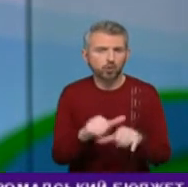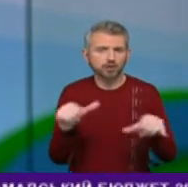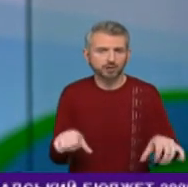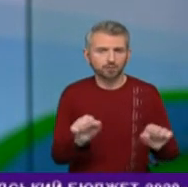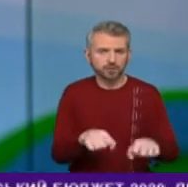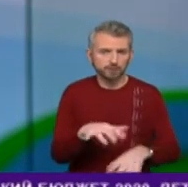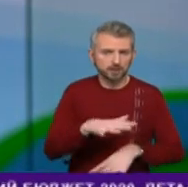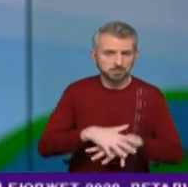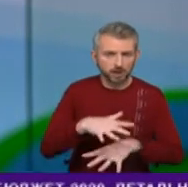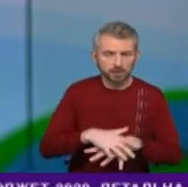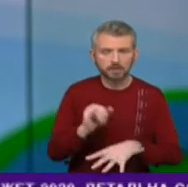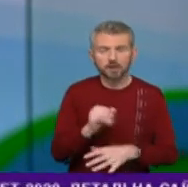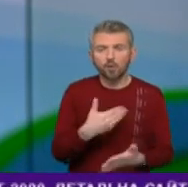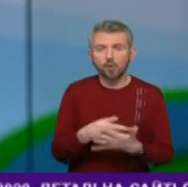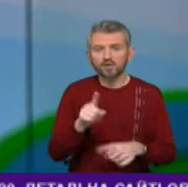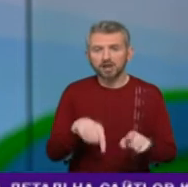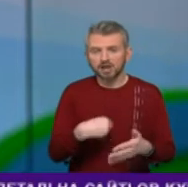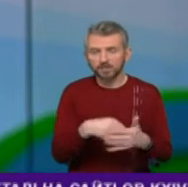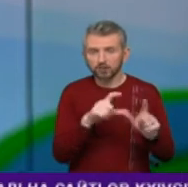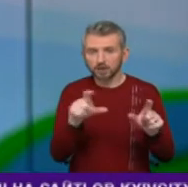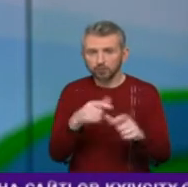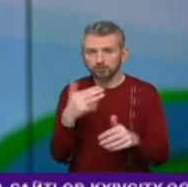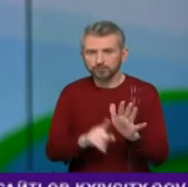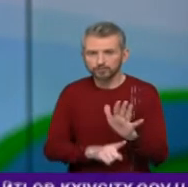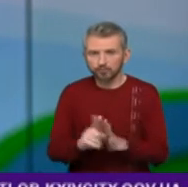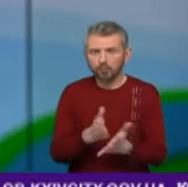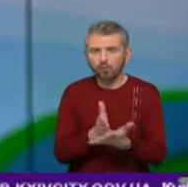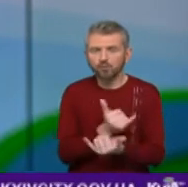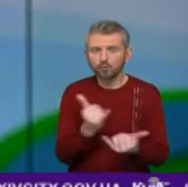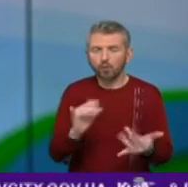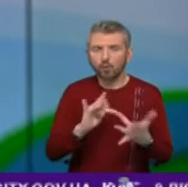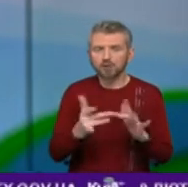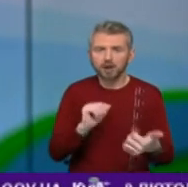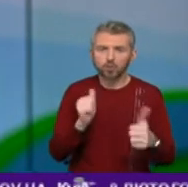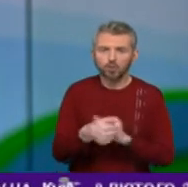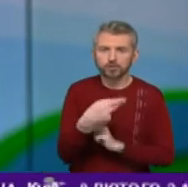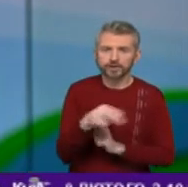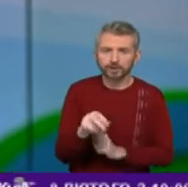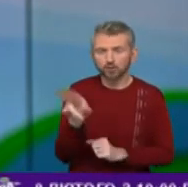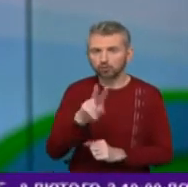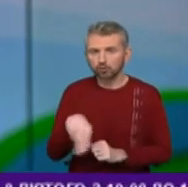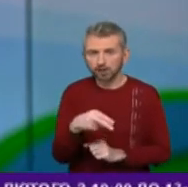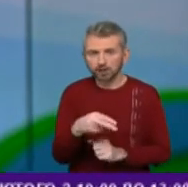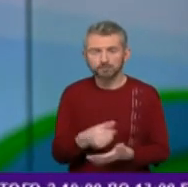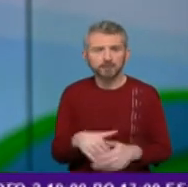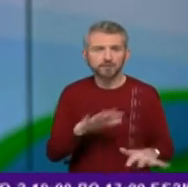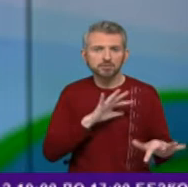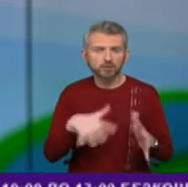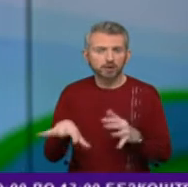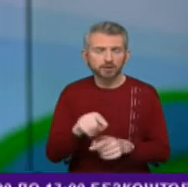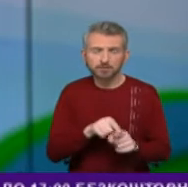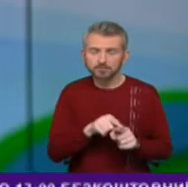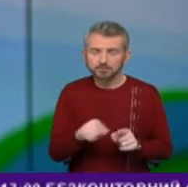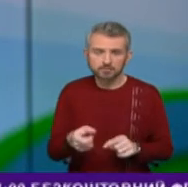можливості банків. І ось деякі з фінустанов вже запустили послугу онлайн-обміну євро та долара. Операції відбуваються за